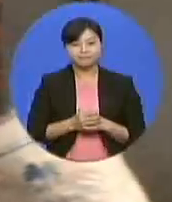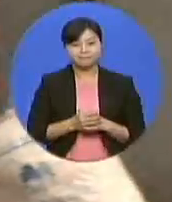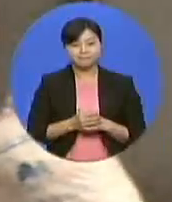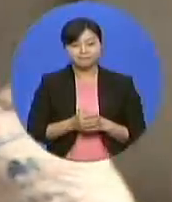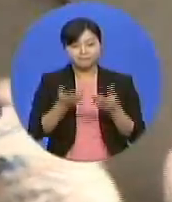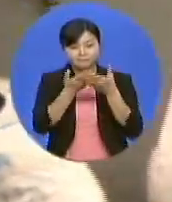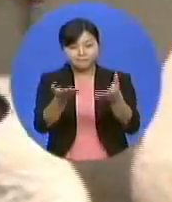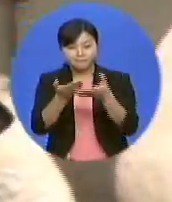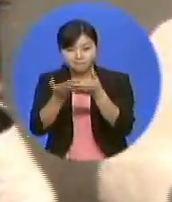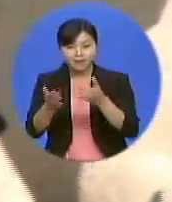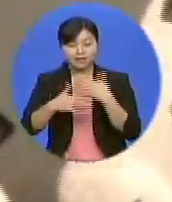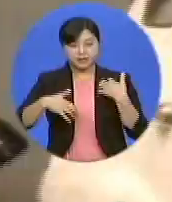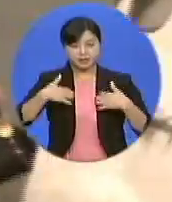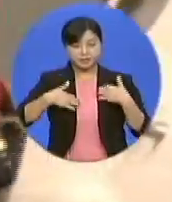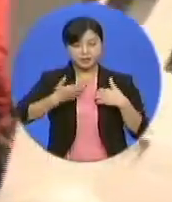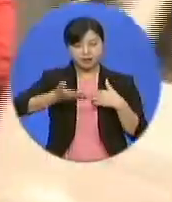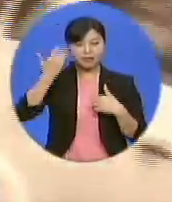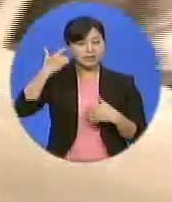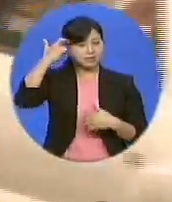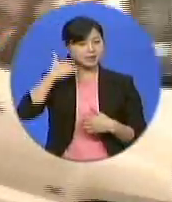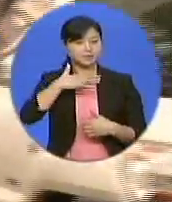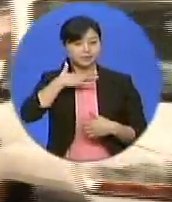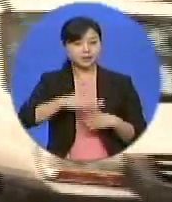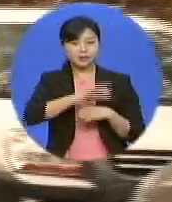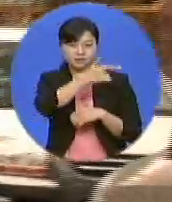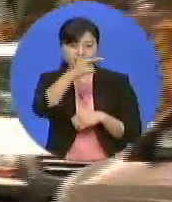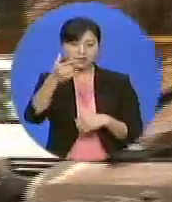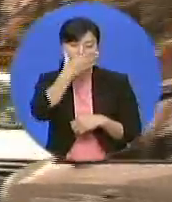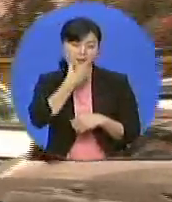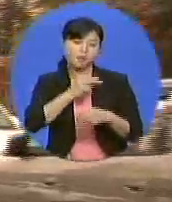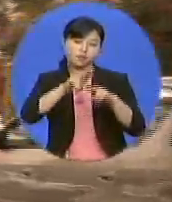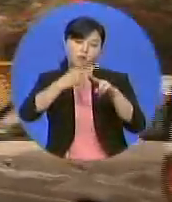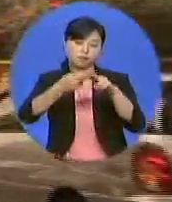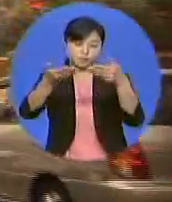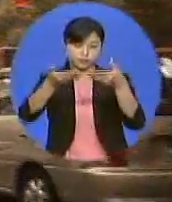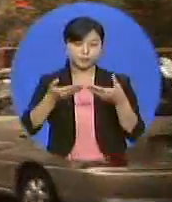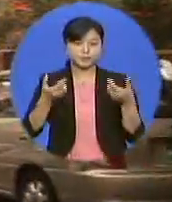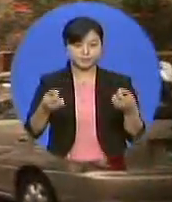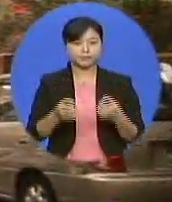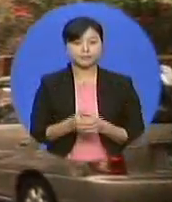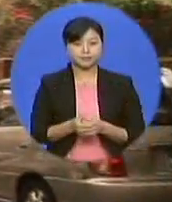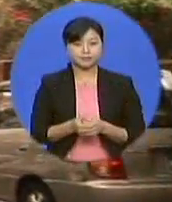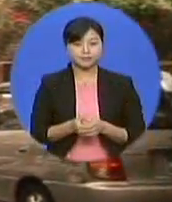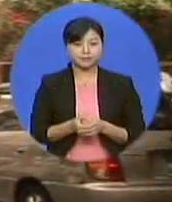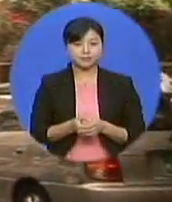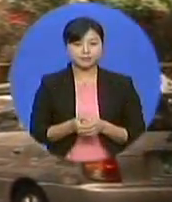나눔의 기쁨은 그동안 느끼지 못했던 다양한 행복을 선물해 주었다.